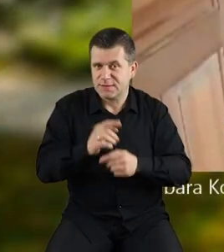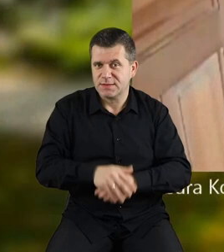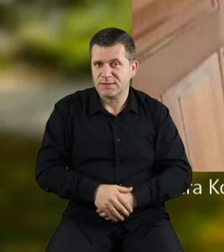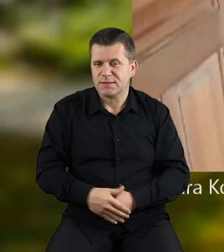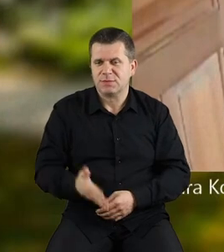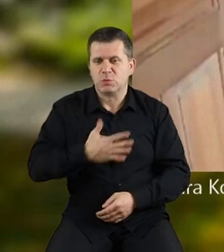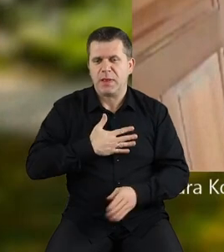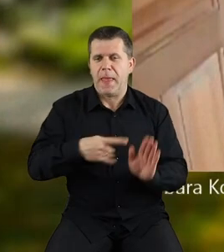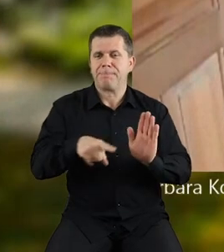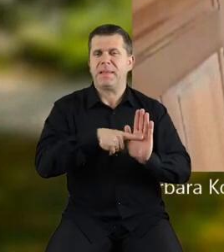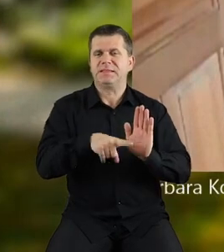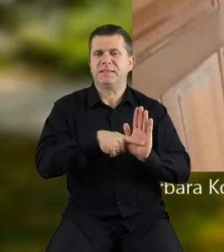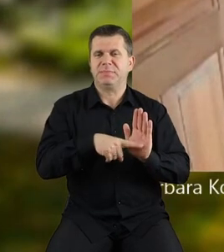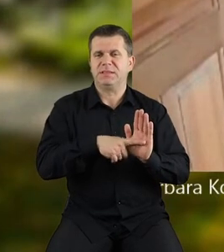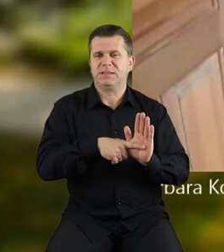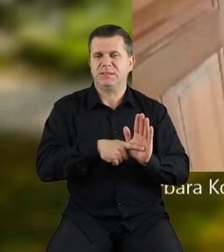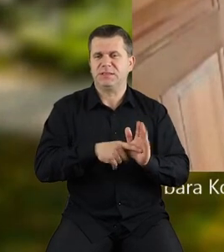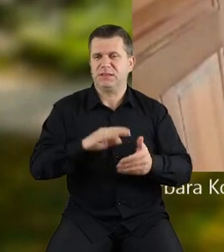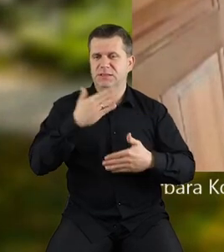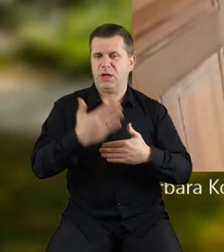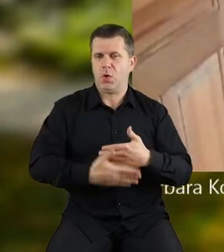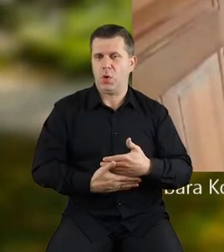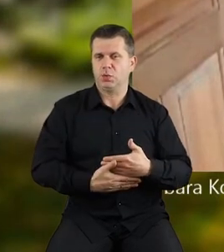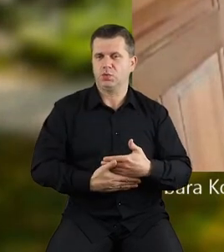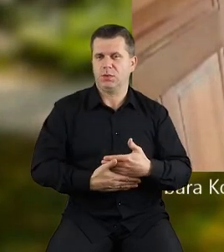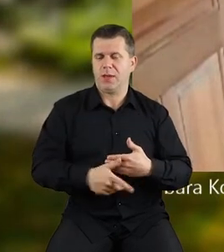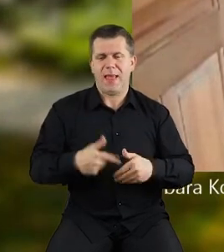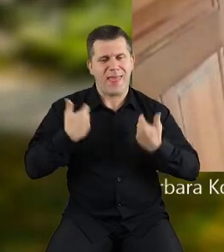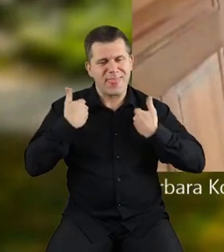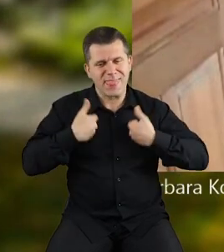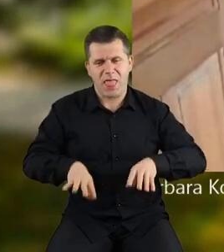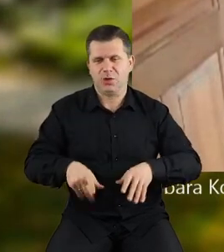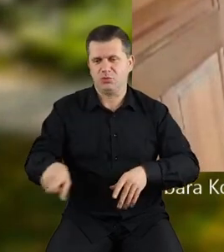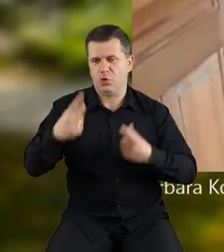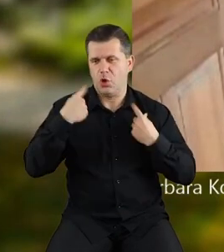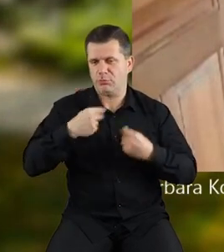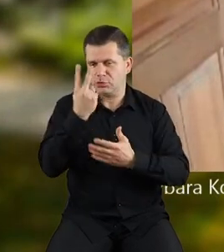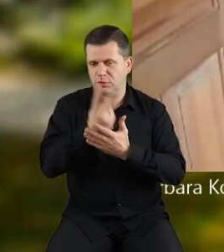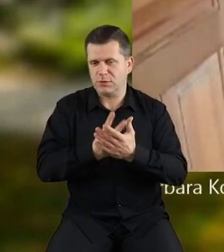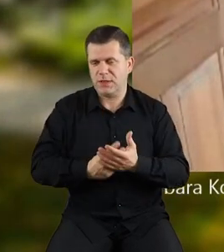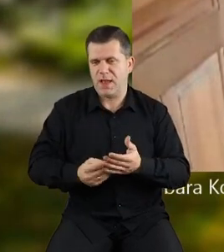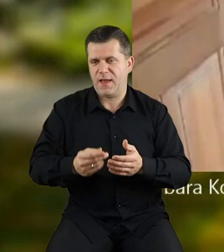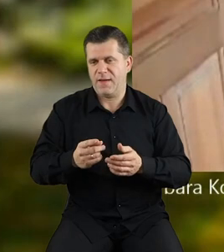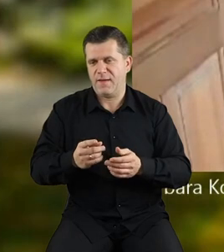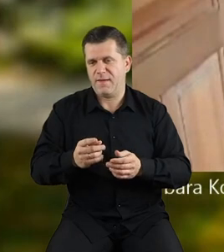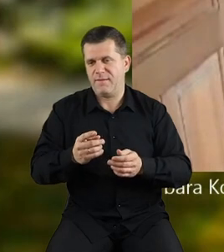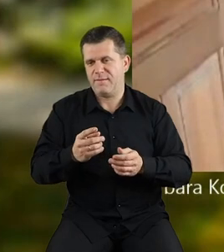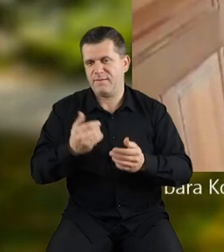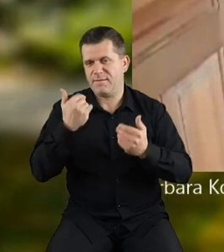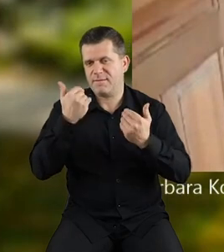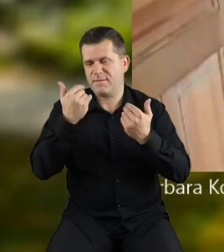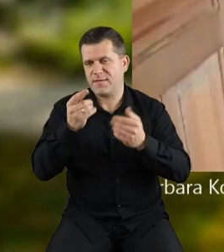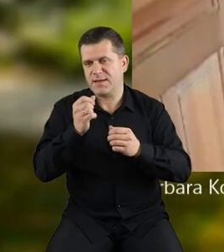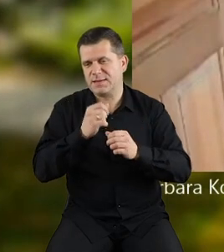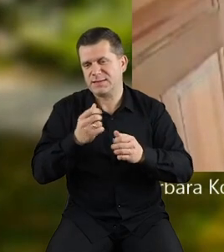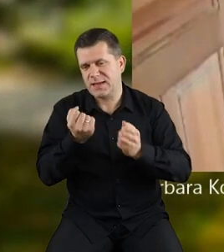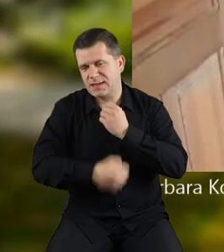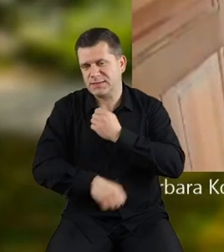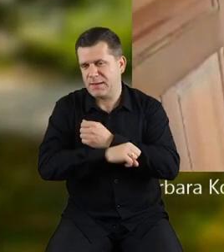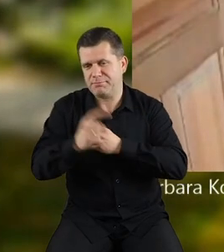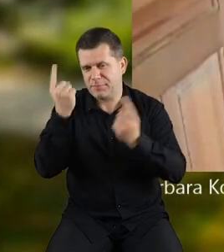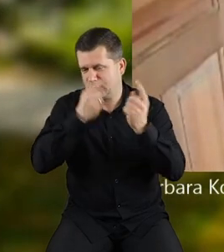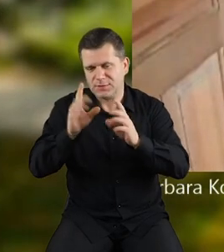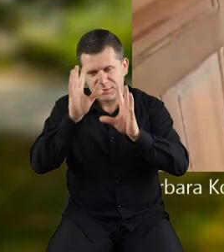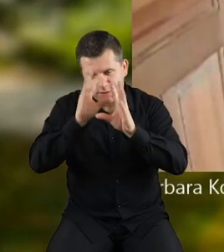na pesymistyczne zakończenie. A ja nie chcę czytelnika do końca wyręczać w myśleniu, bo to